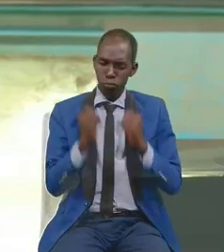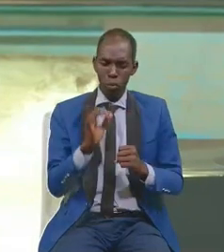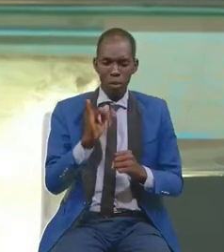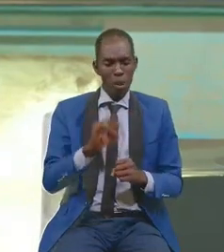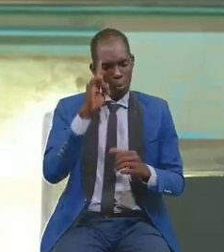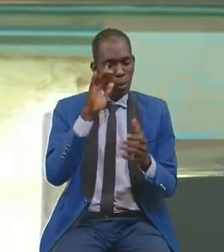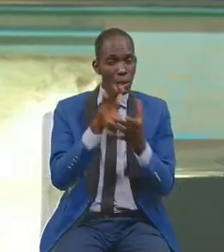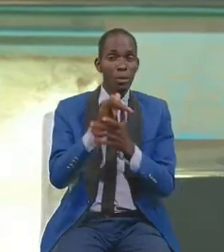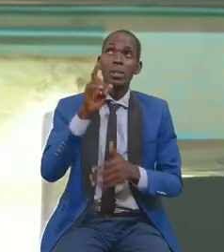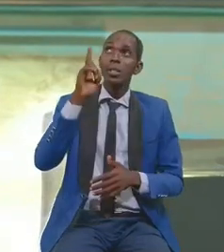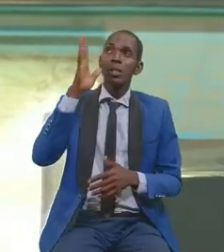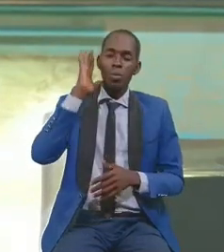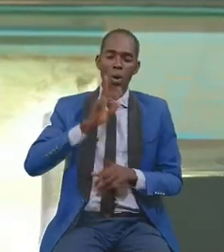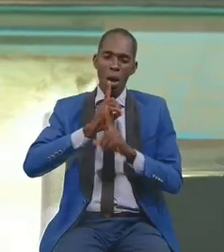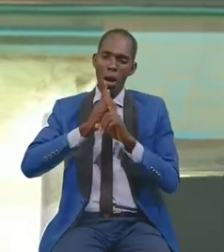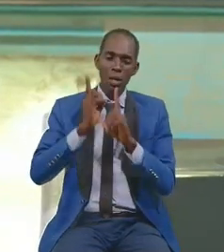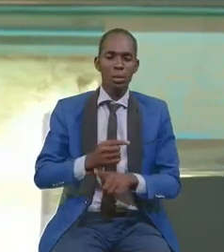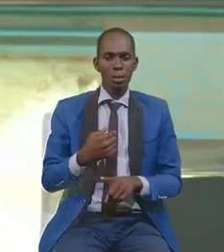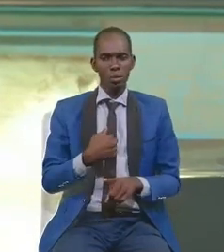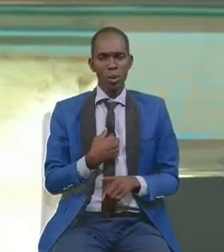qu'il va m'exaucer.